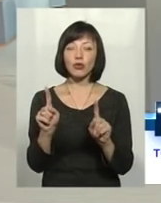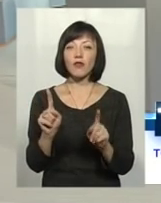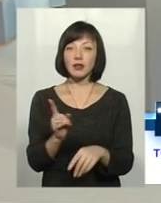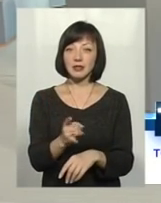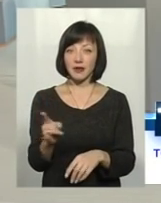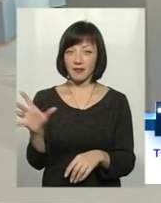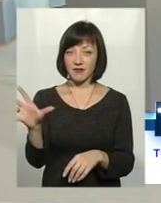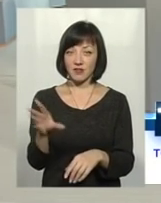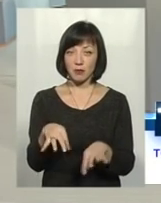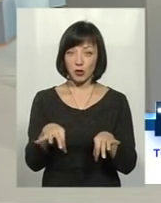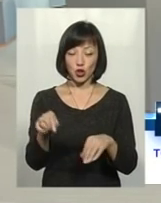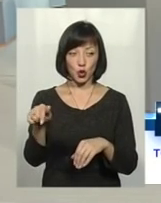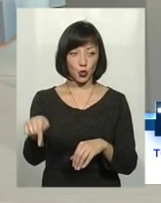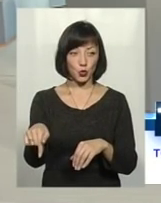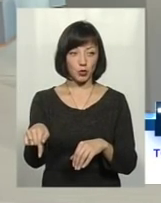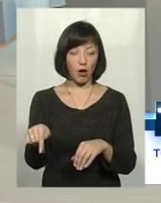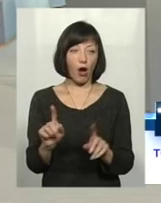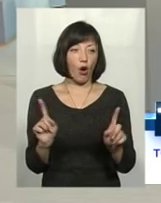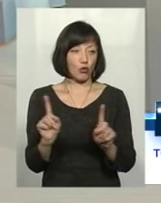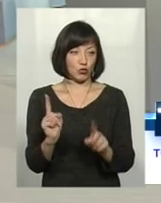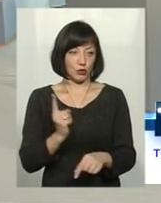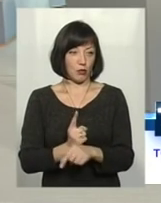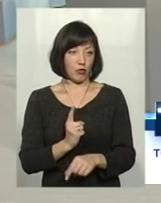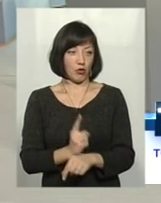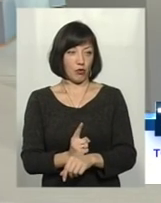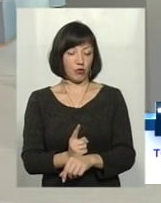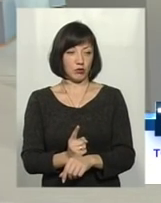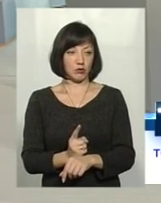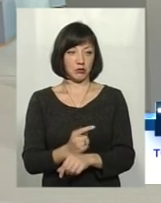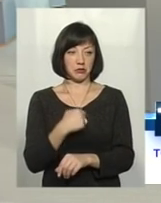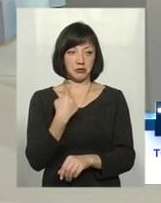ставите всі машини тут? А що, заборонено ставити?